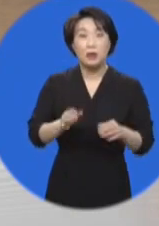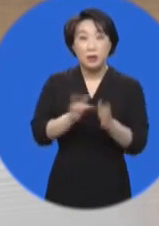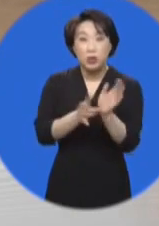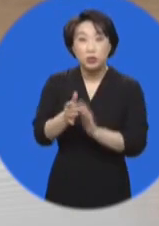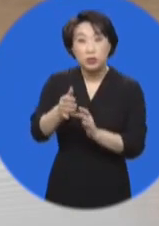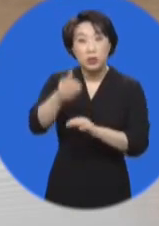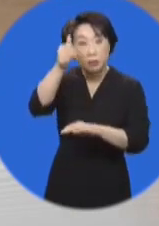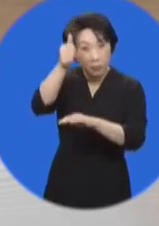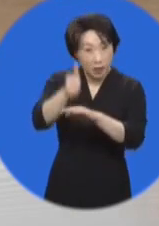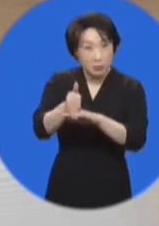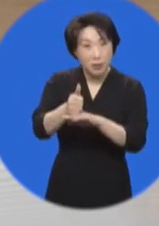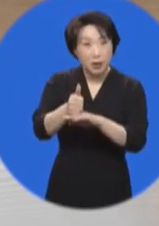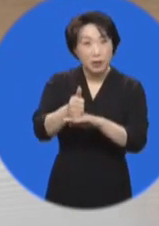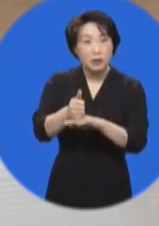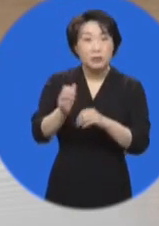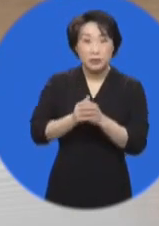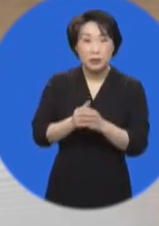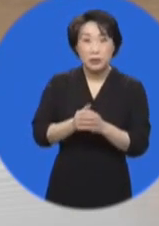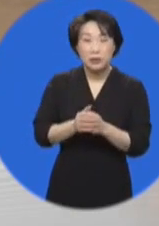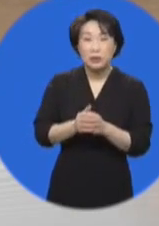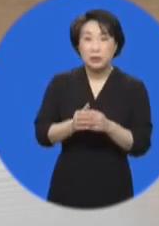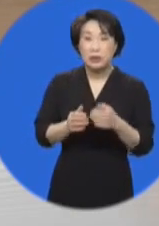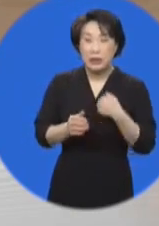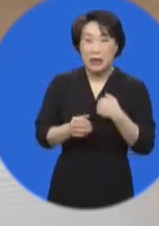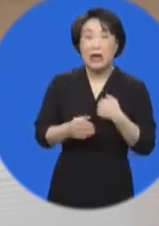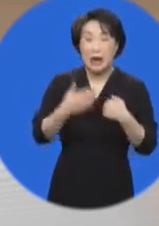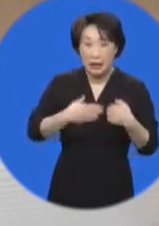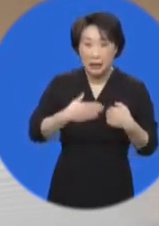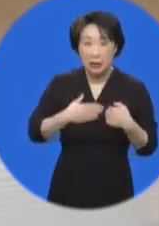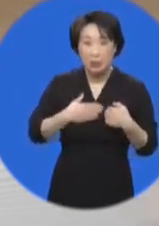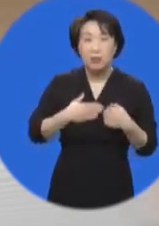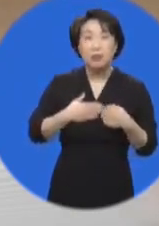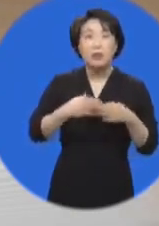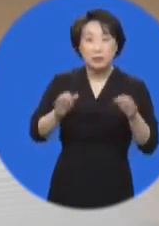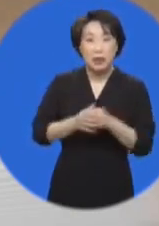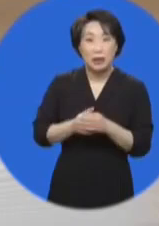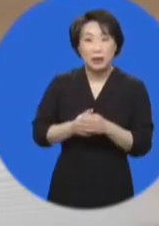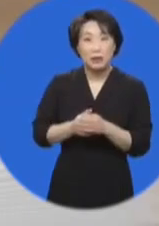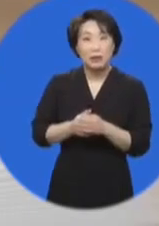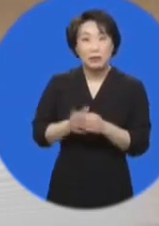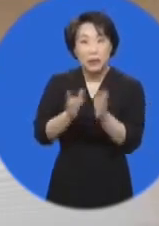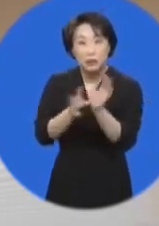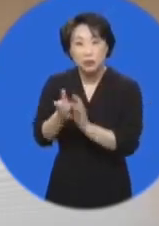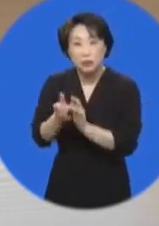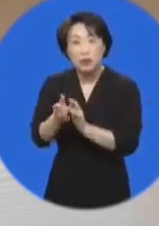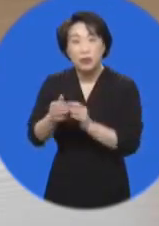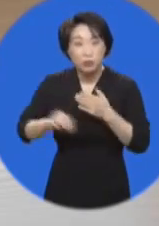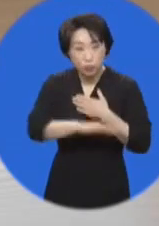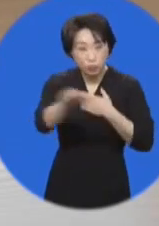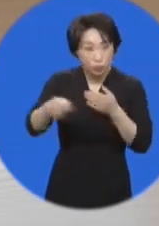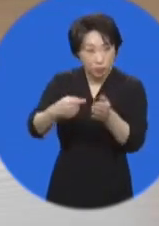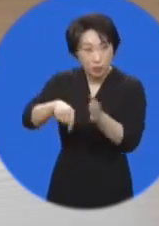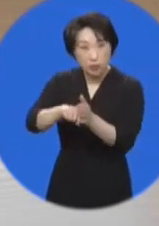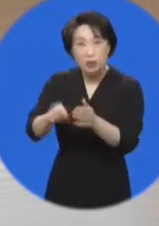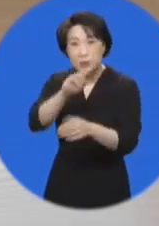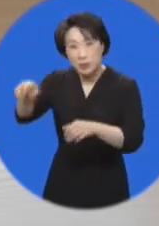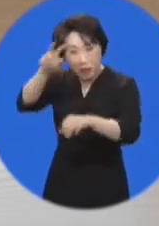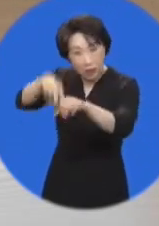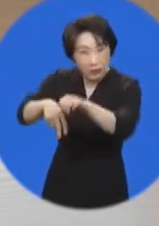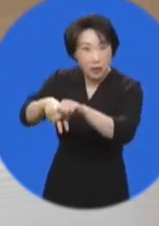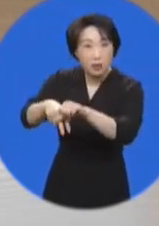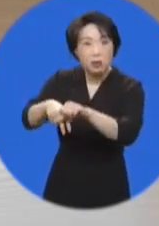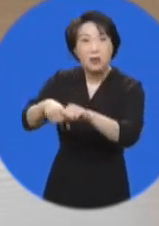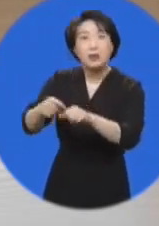위해 십자가에 달려 피 흘려주고 자기 목숨을 대속물로 주셨더니 우리는 섬기는 것만 할